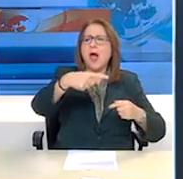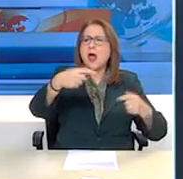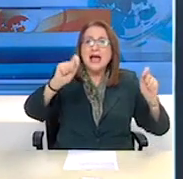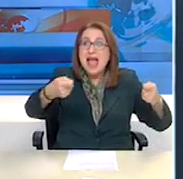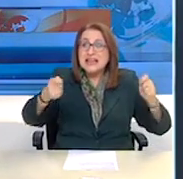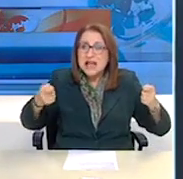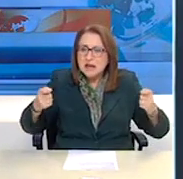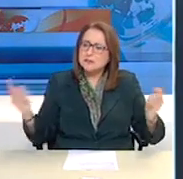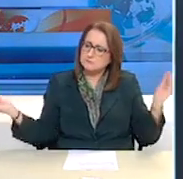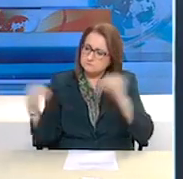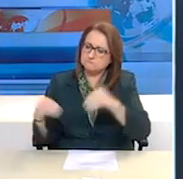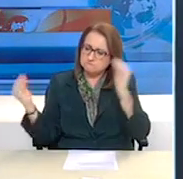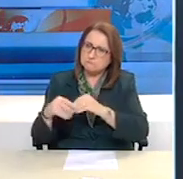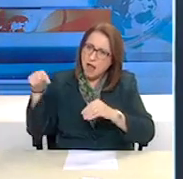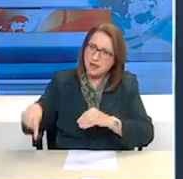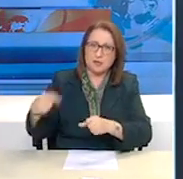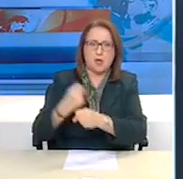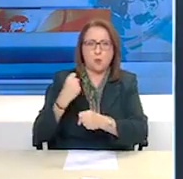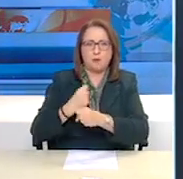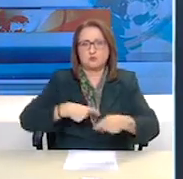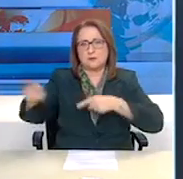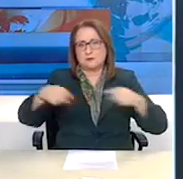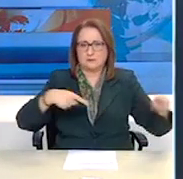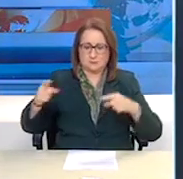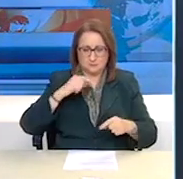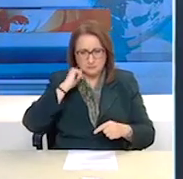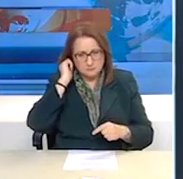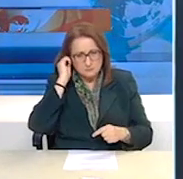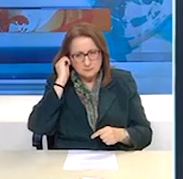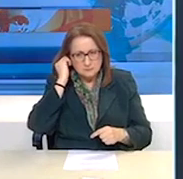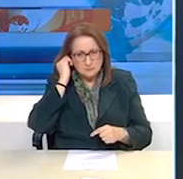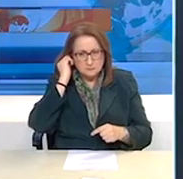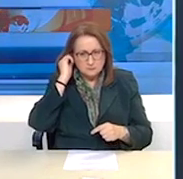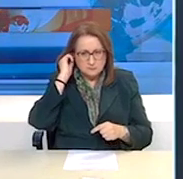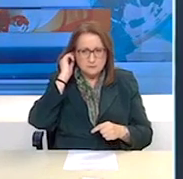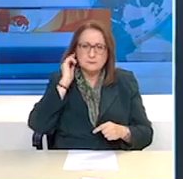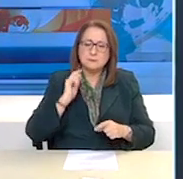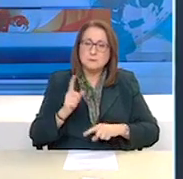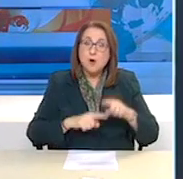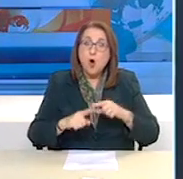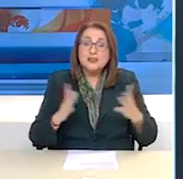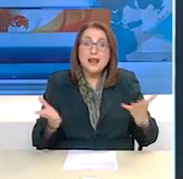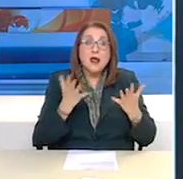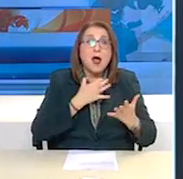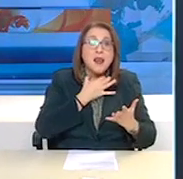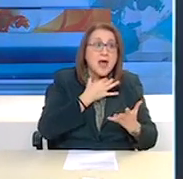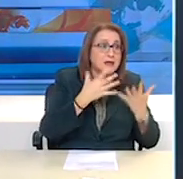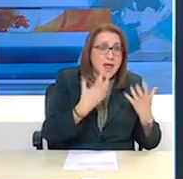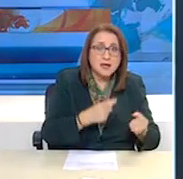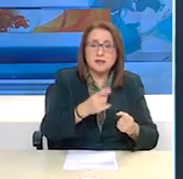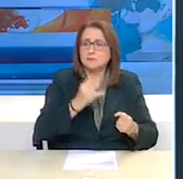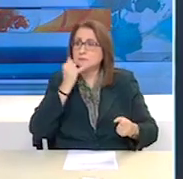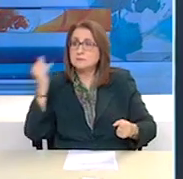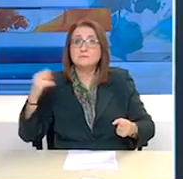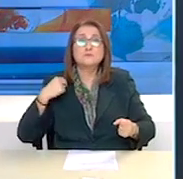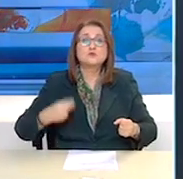πολίτες που ωφελούνται. Κάθε Δήμος δημιουργεί τηλεφωνικό κέντρο όπου θα μπορεί να απευθυνθεί όποιος έχει ανάγκη, ενώ συζητήθηκε να διανέμονται